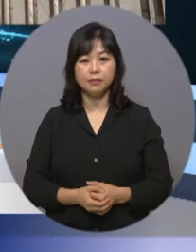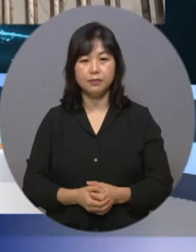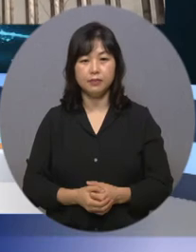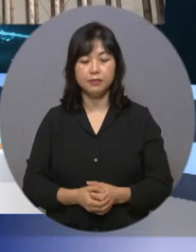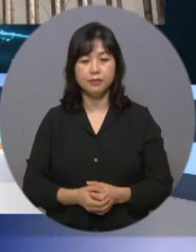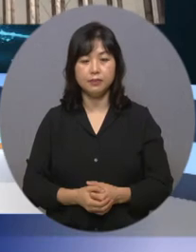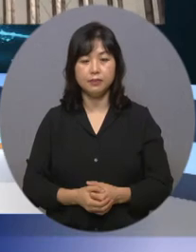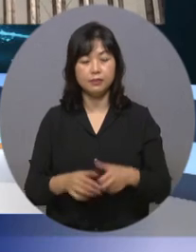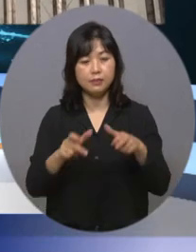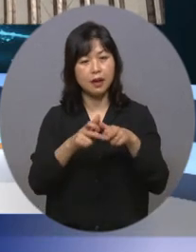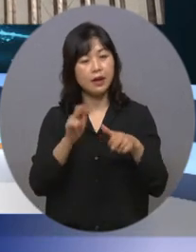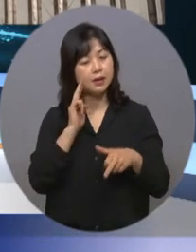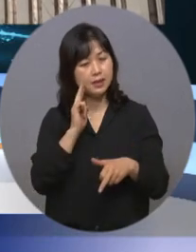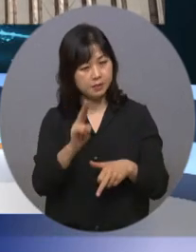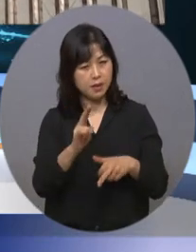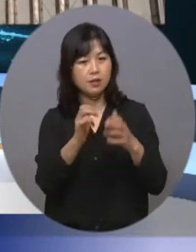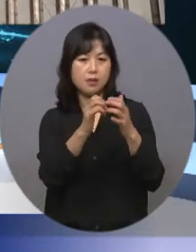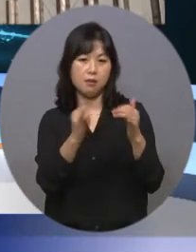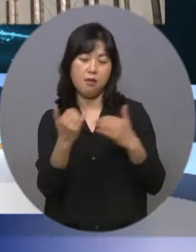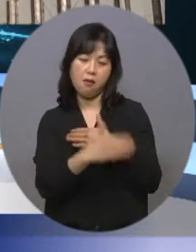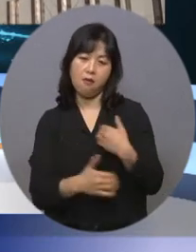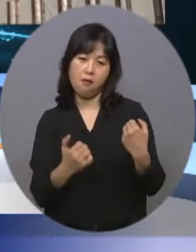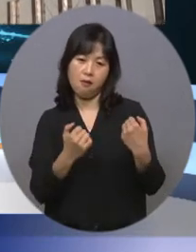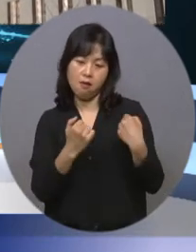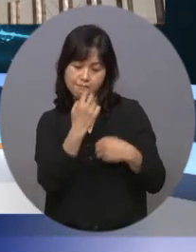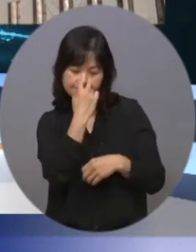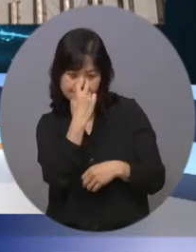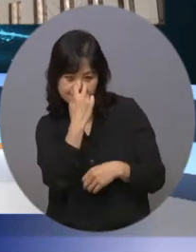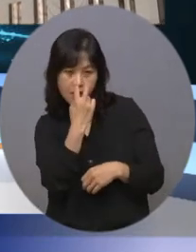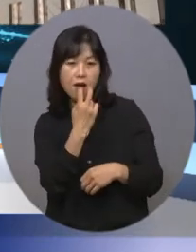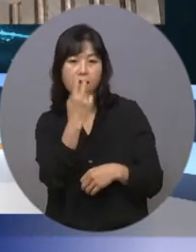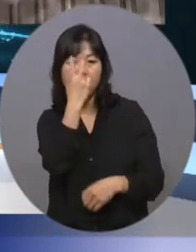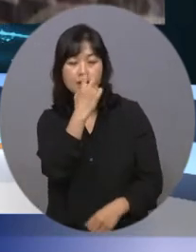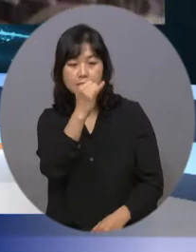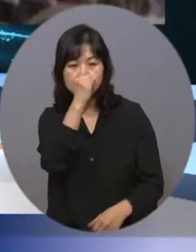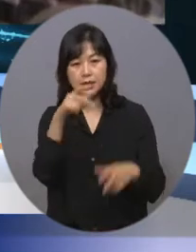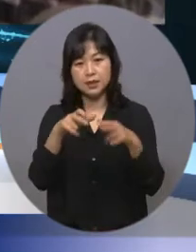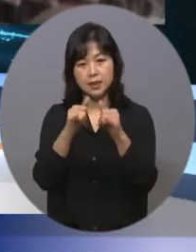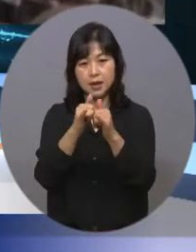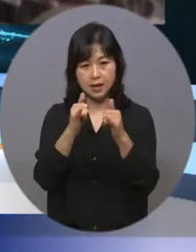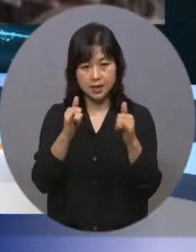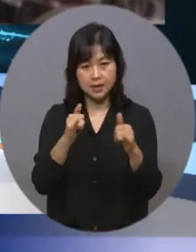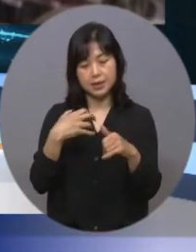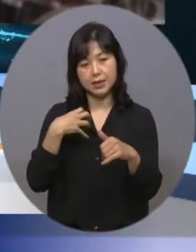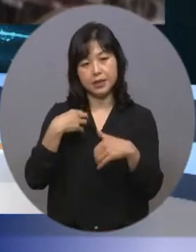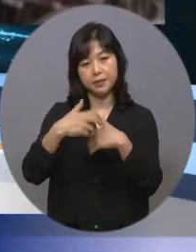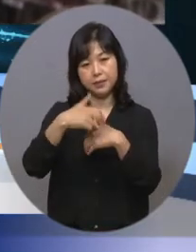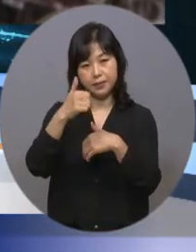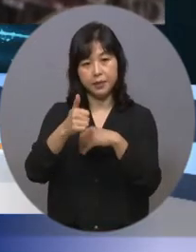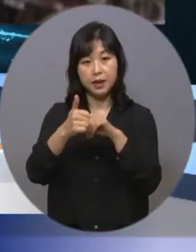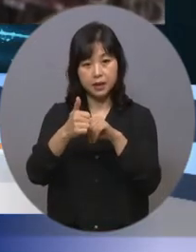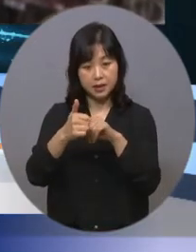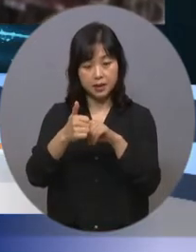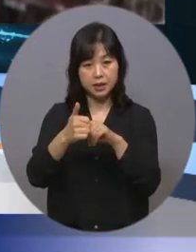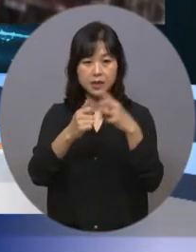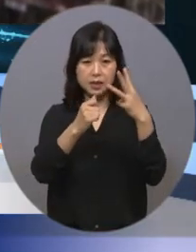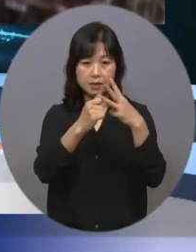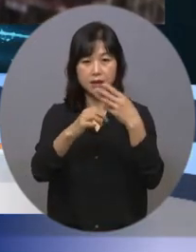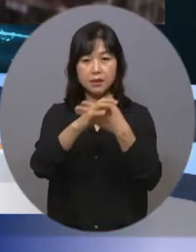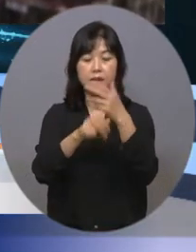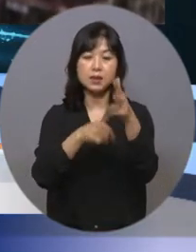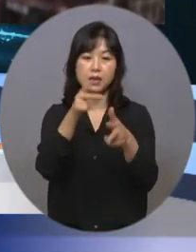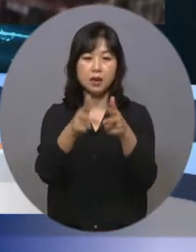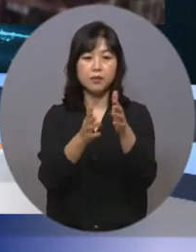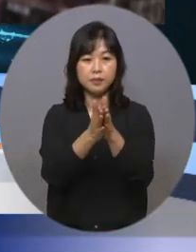중증 장애인의 건강 상태를 지속적으로 관리하는 장애인 건강 주치 3단계 시범사업에 시작됐습니다